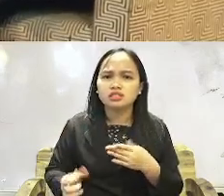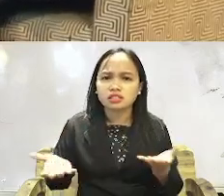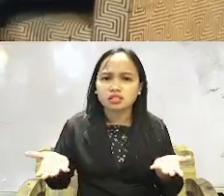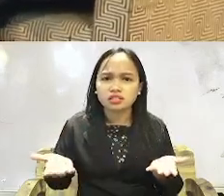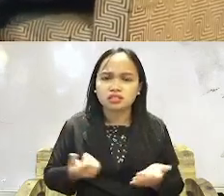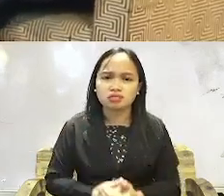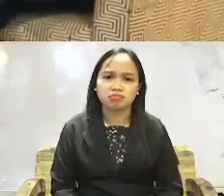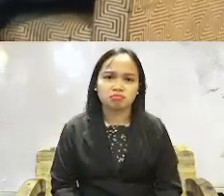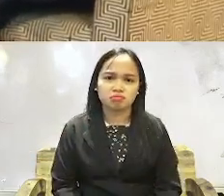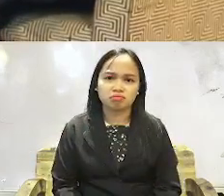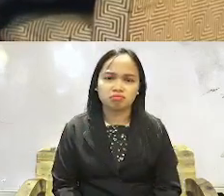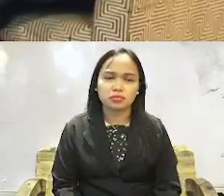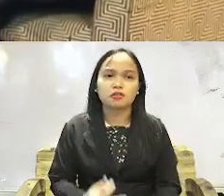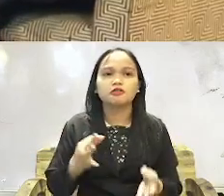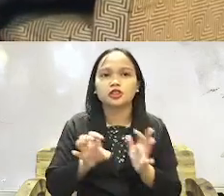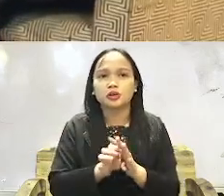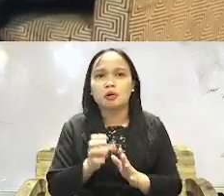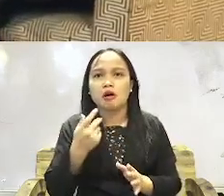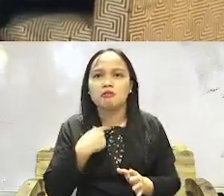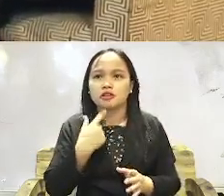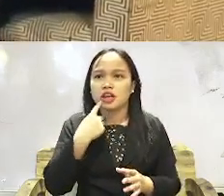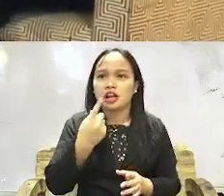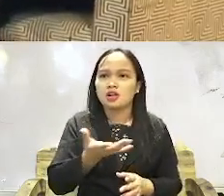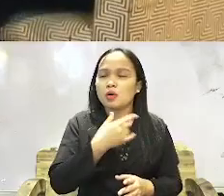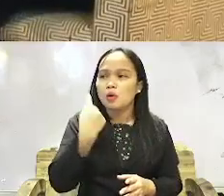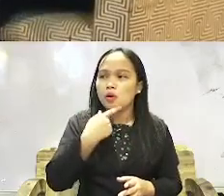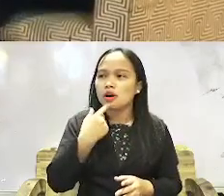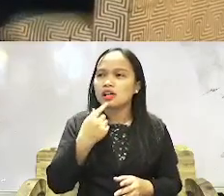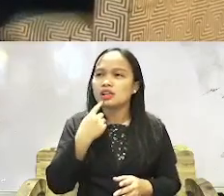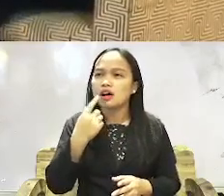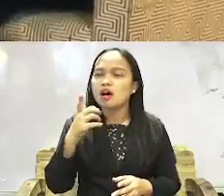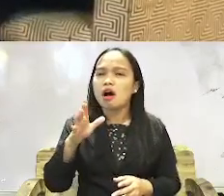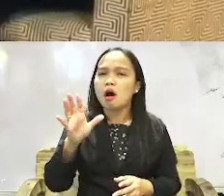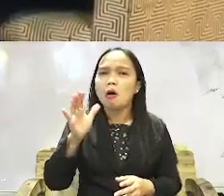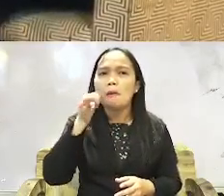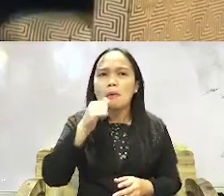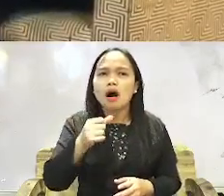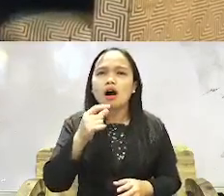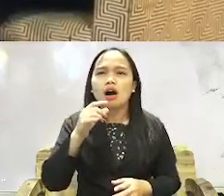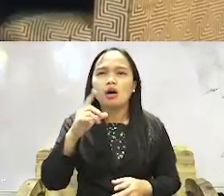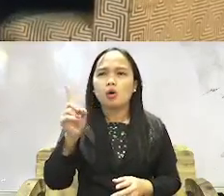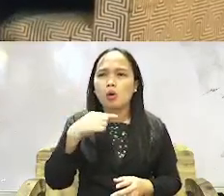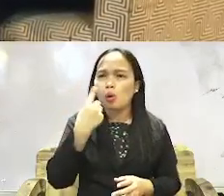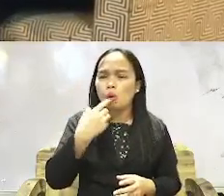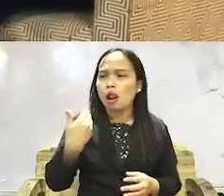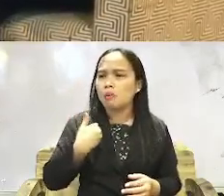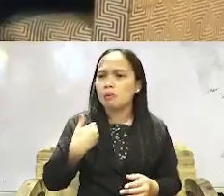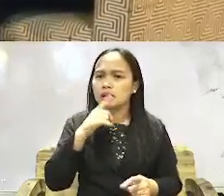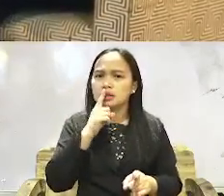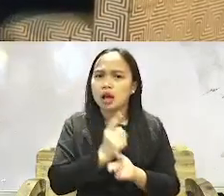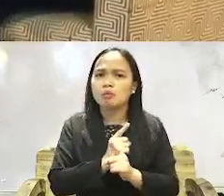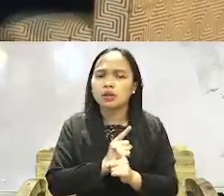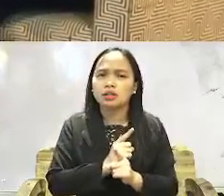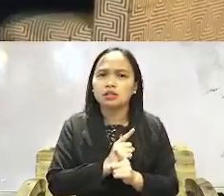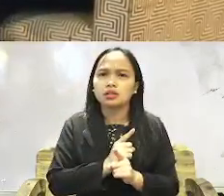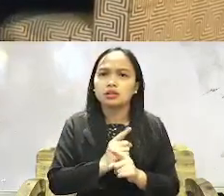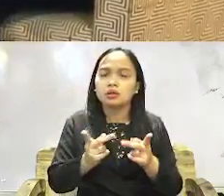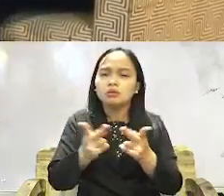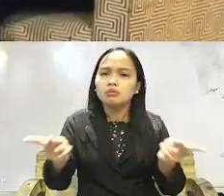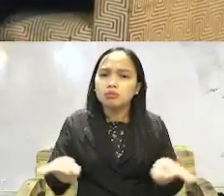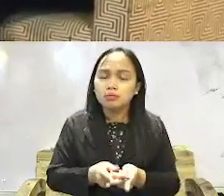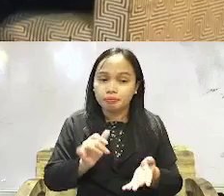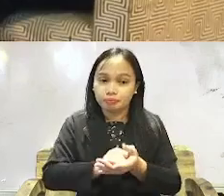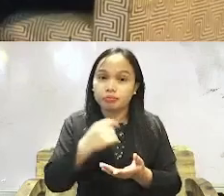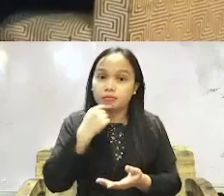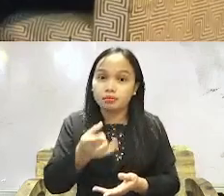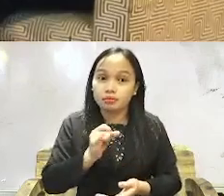Pag may magsabi sa'yo ng I love you, na lalaki, may magsabi sa'yo babae, na I love you, na wala pa kayo sa tamang lugar, magsalitaan ng ganyan,